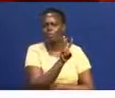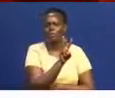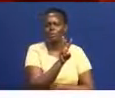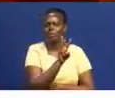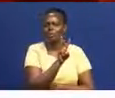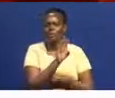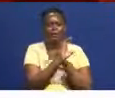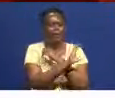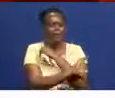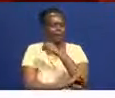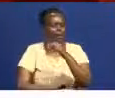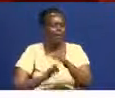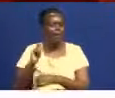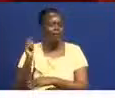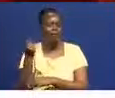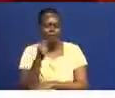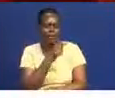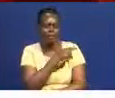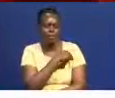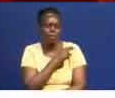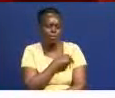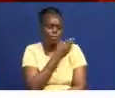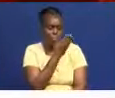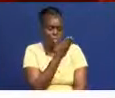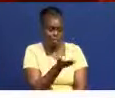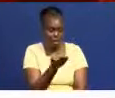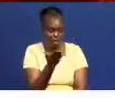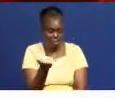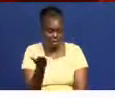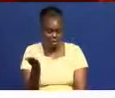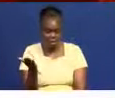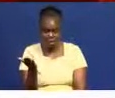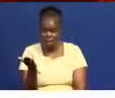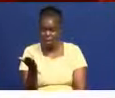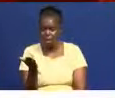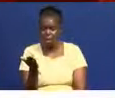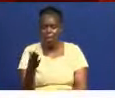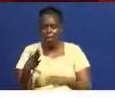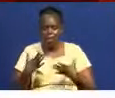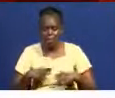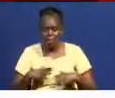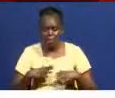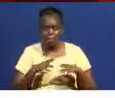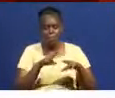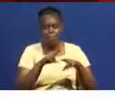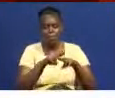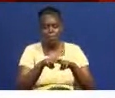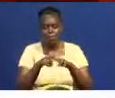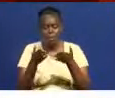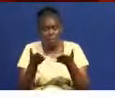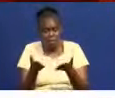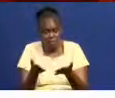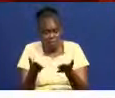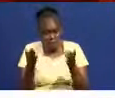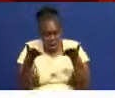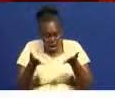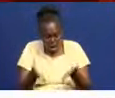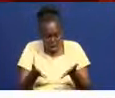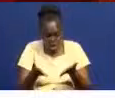Kenya nzima katika kila mahospitali kuna watu ambao wameketi huko sasa